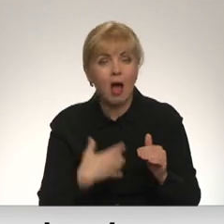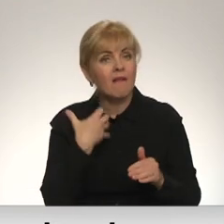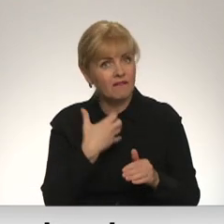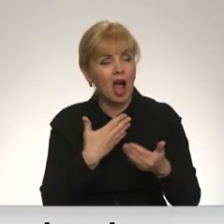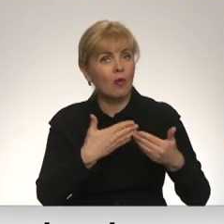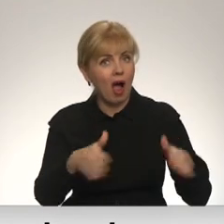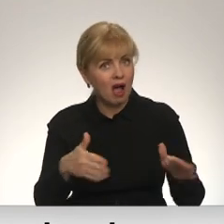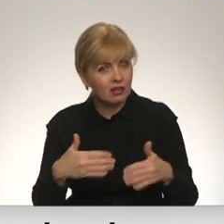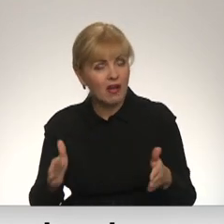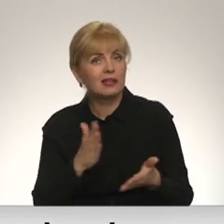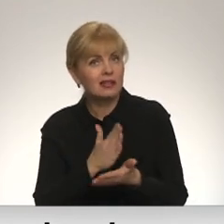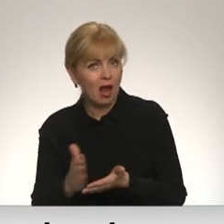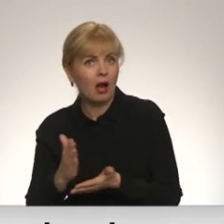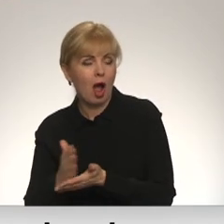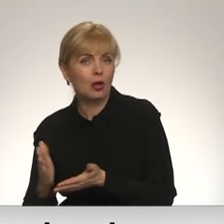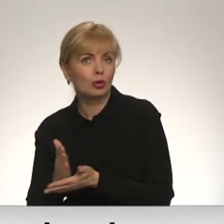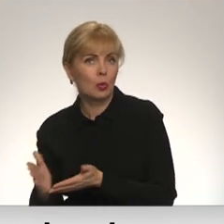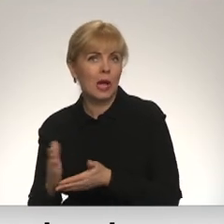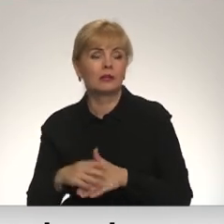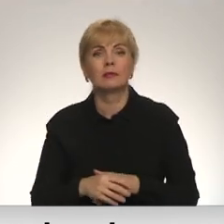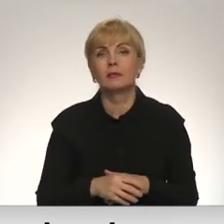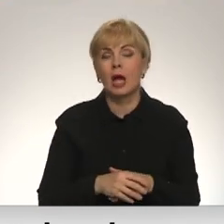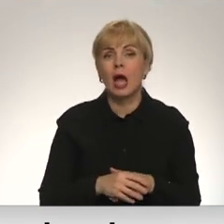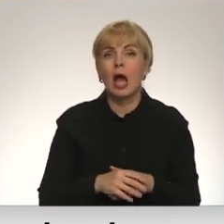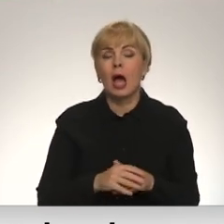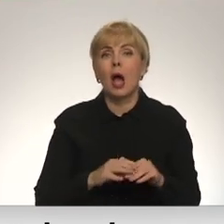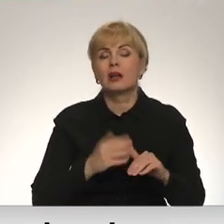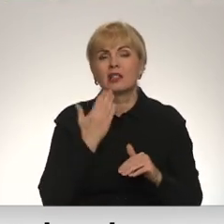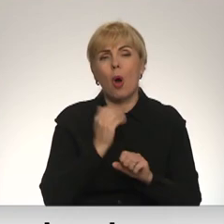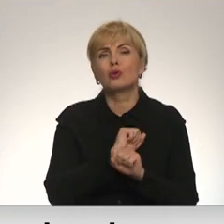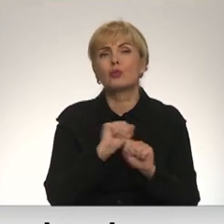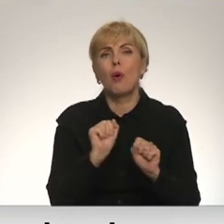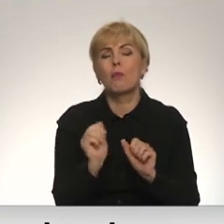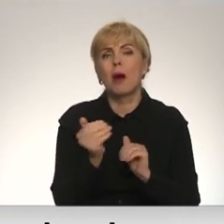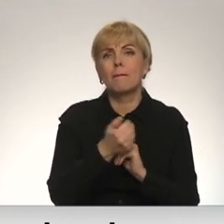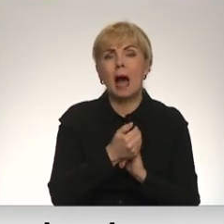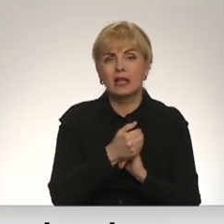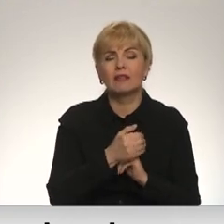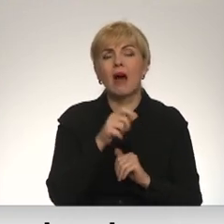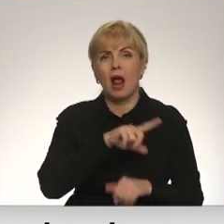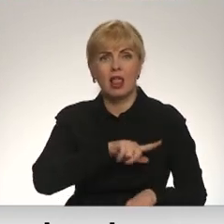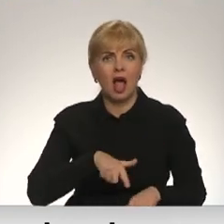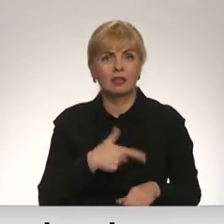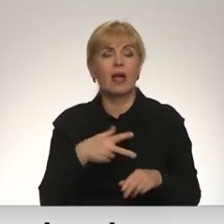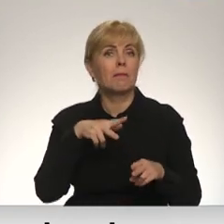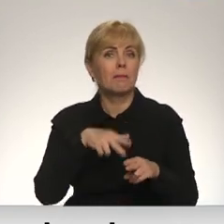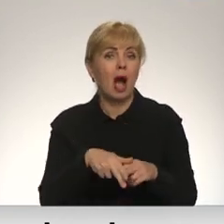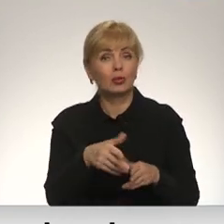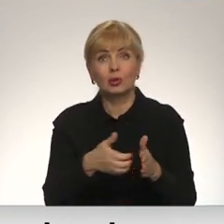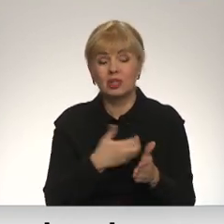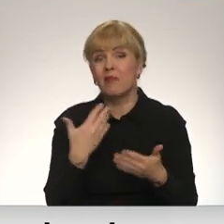un sakārtot. Bumbu patvērtnes civilajā aizsardzībā Latvijā sāka pārtraukt